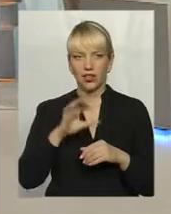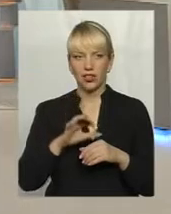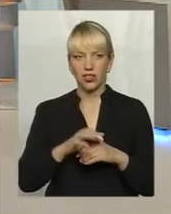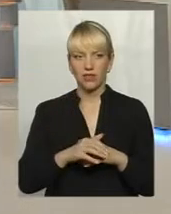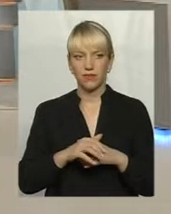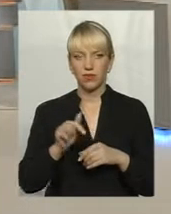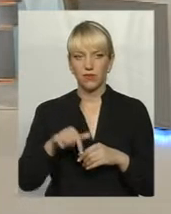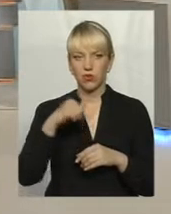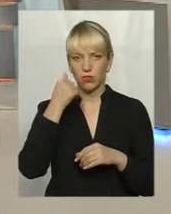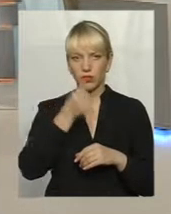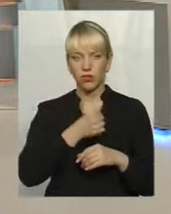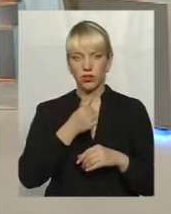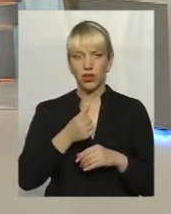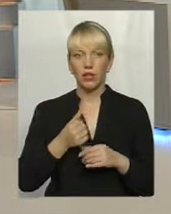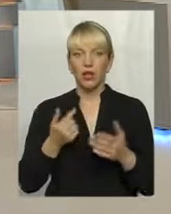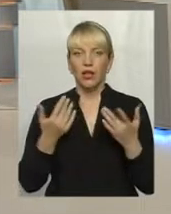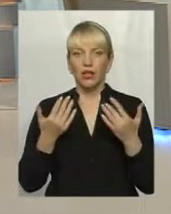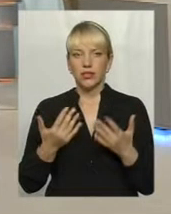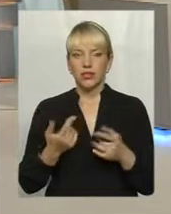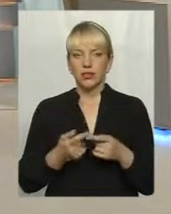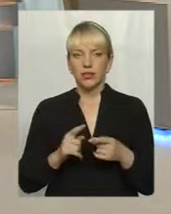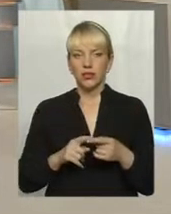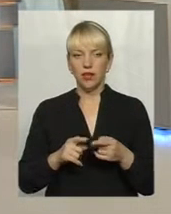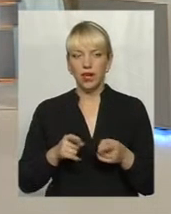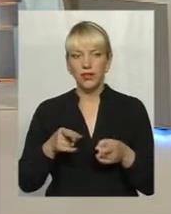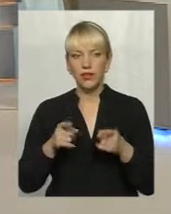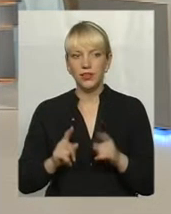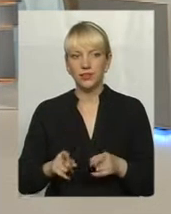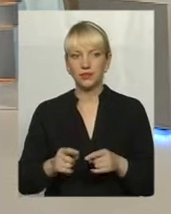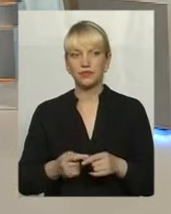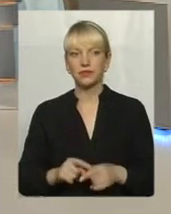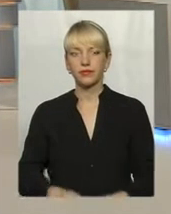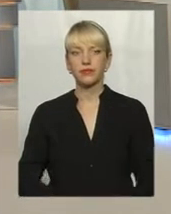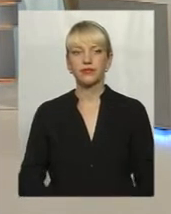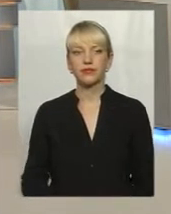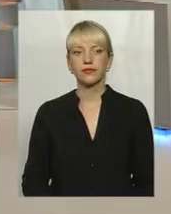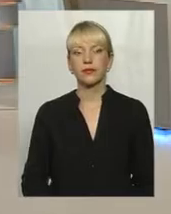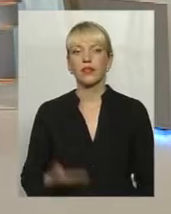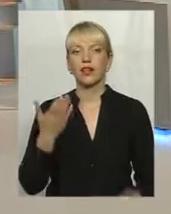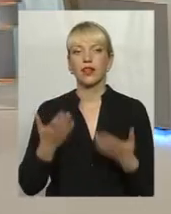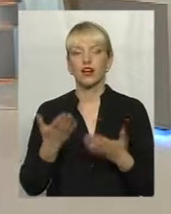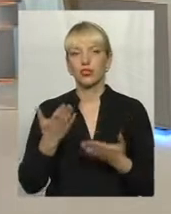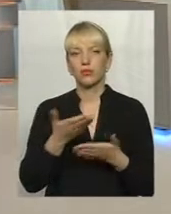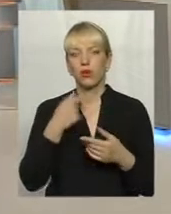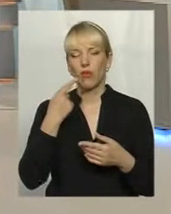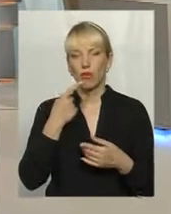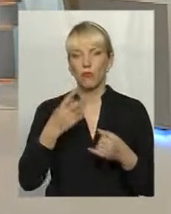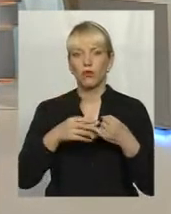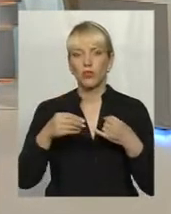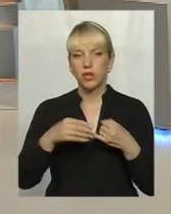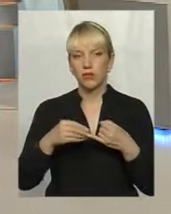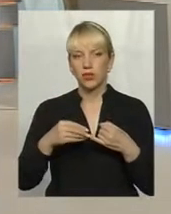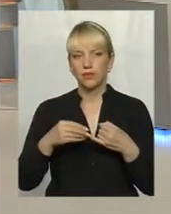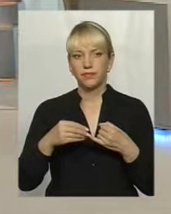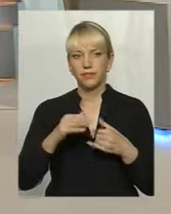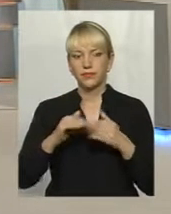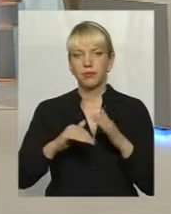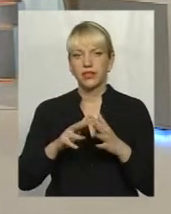цьому році. І наскільки це реально, ваша думка? Якщо ми говоримо про земельну ділянку